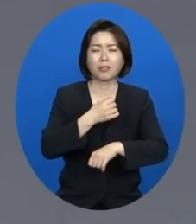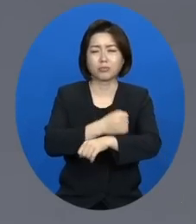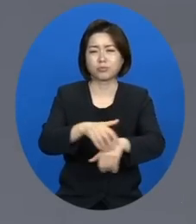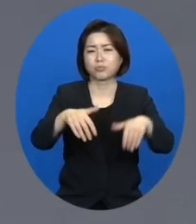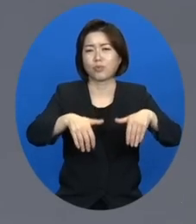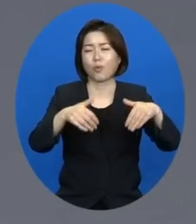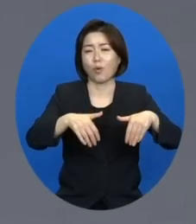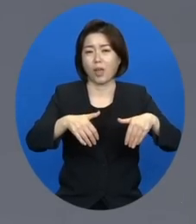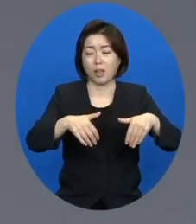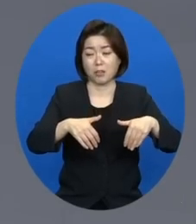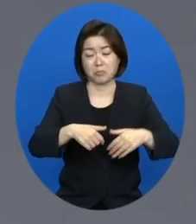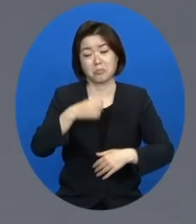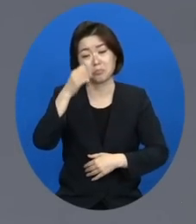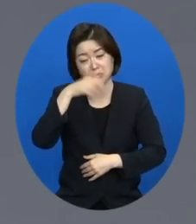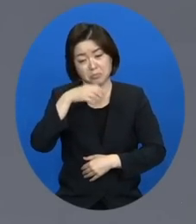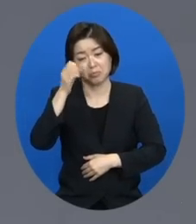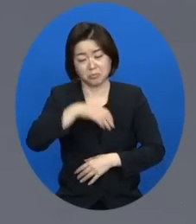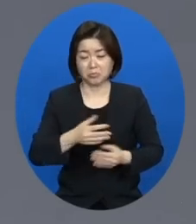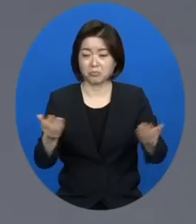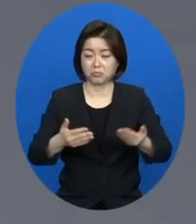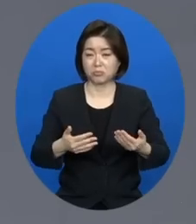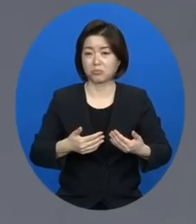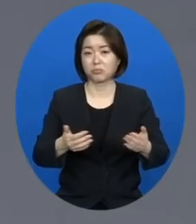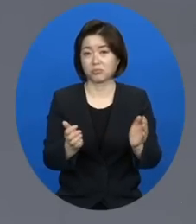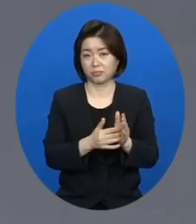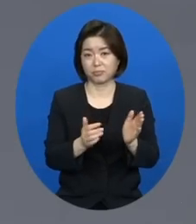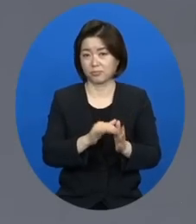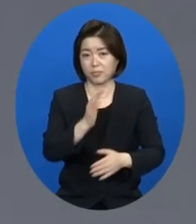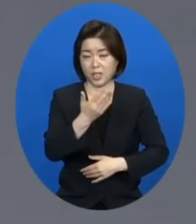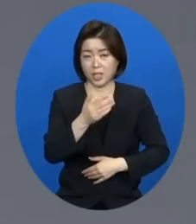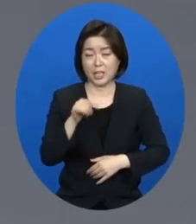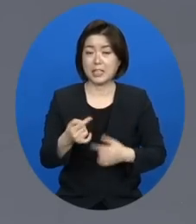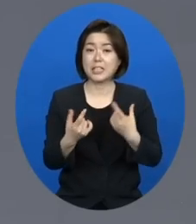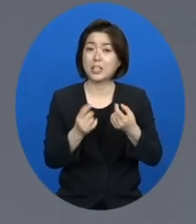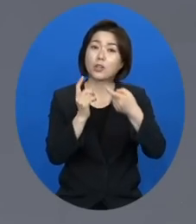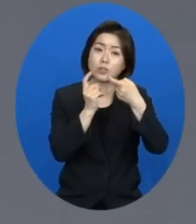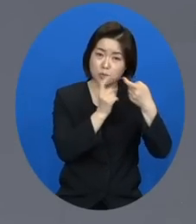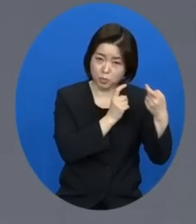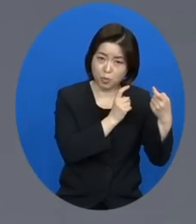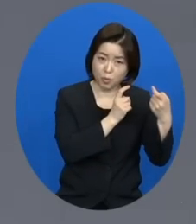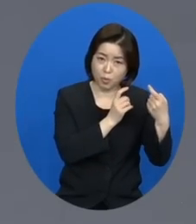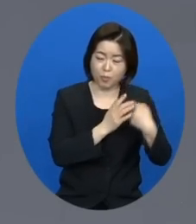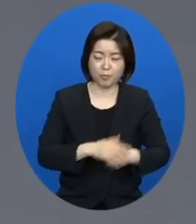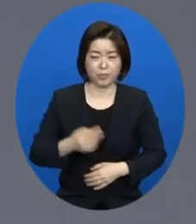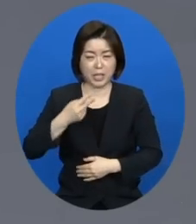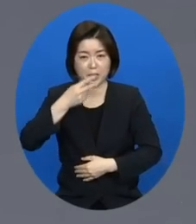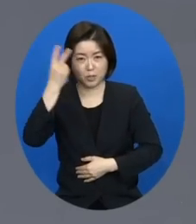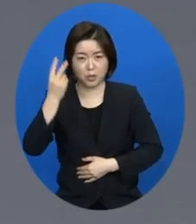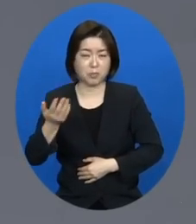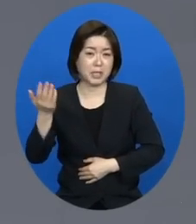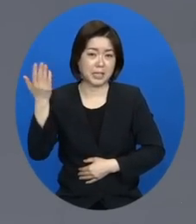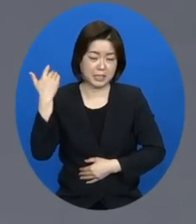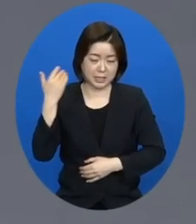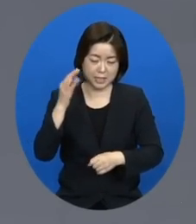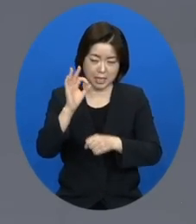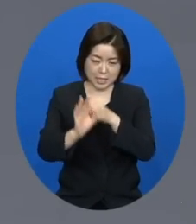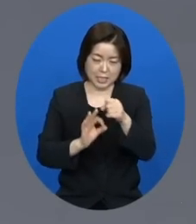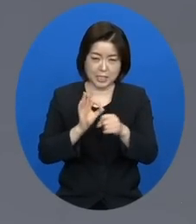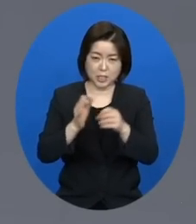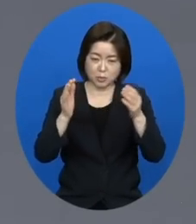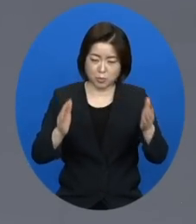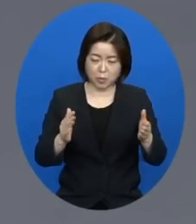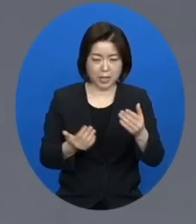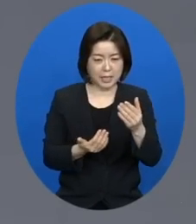일하다가 말면 다 아닙니까? 이런 유혹. 요셉에게 지난 10년간 있을